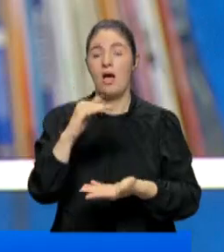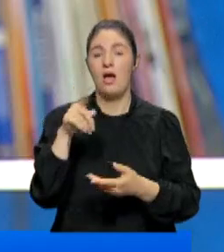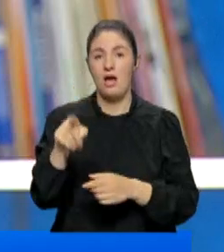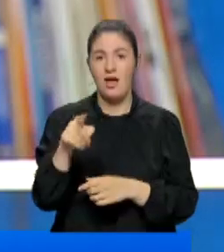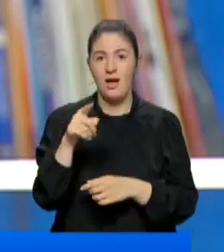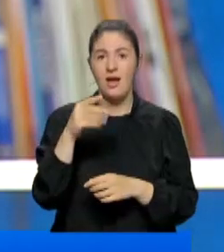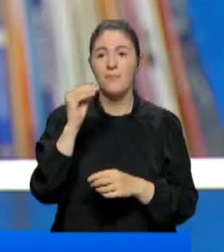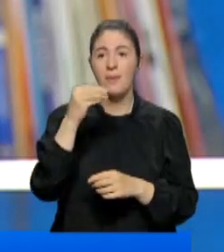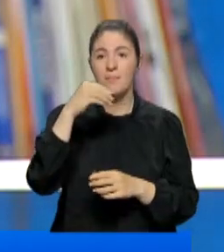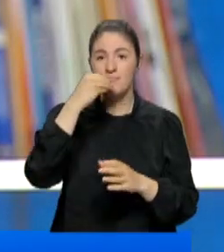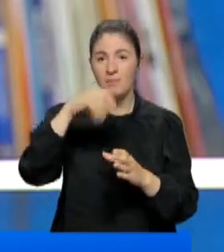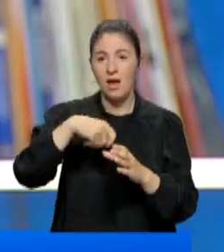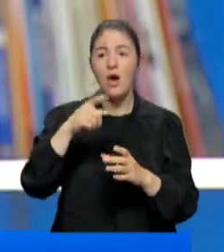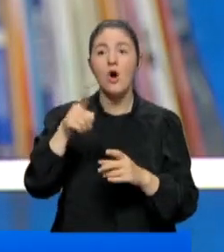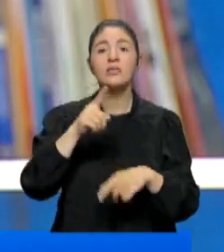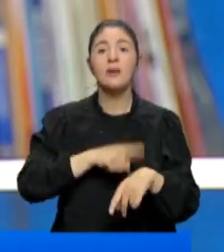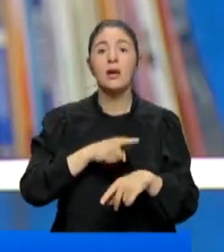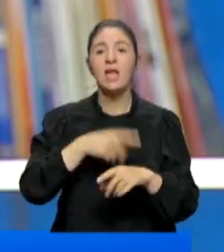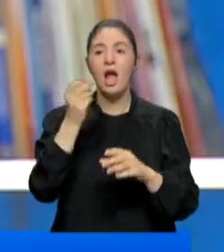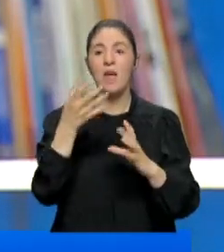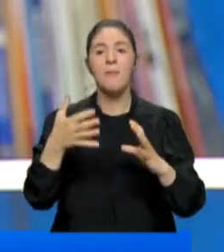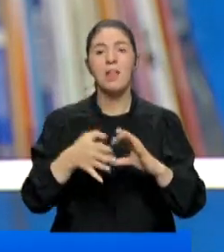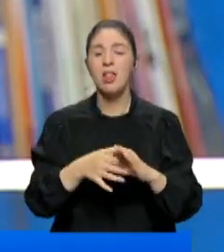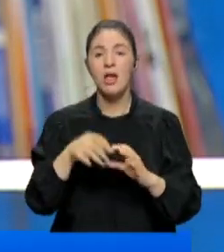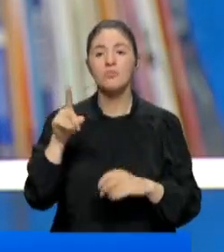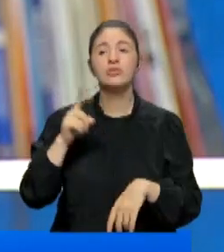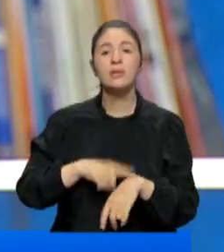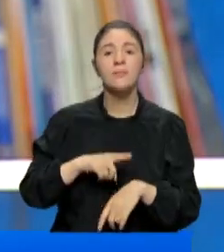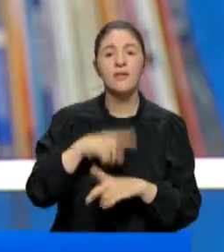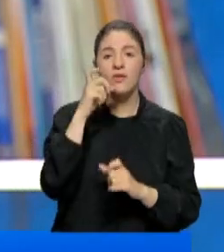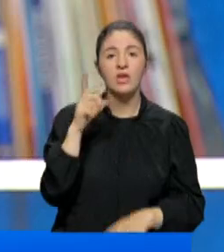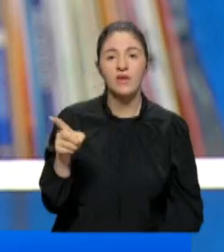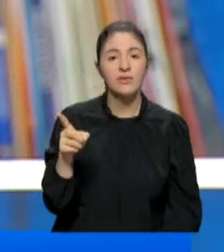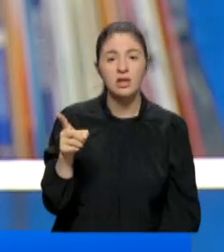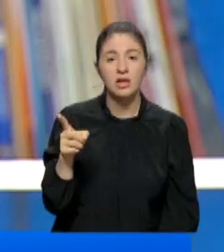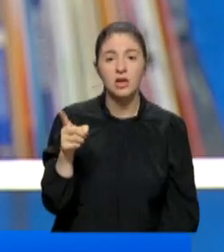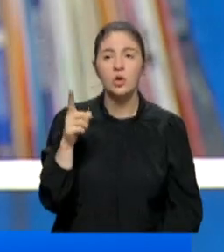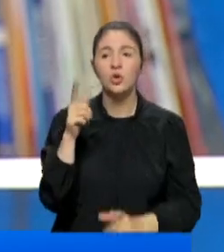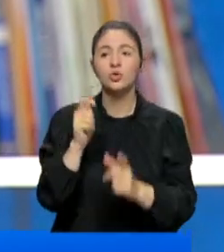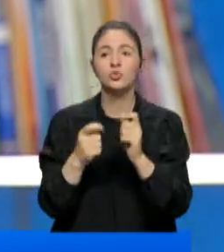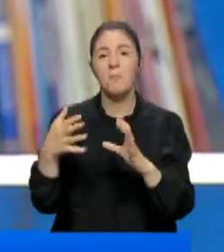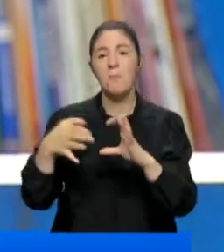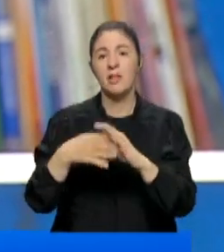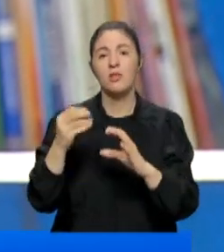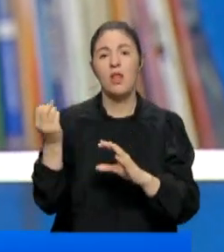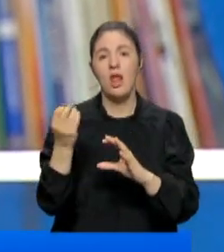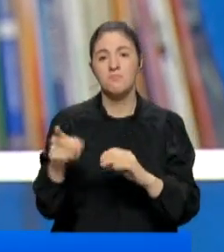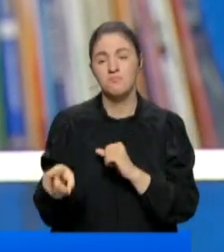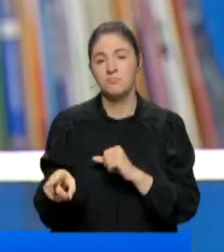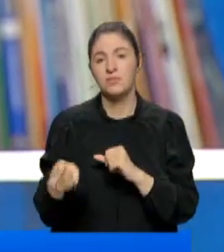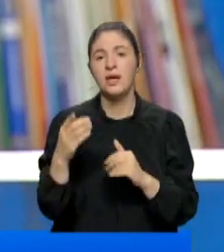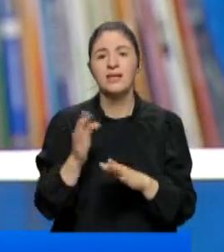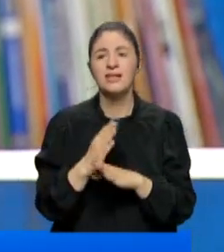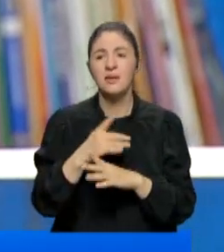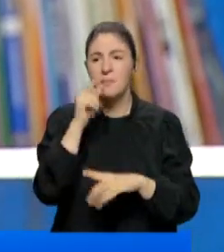O dönemde mamalara alarm takılmıştı. Bu dönemin fotoğrafı da sütlere takılan alarmlar.